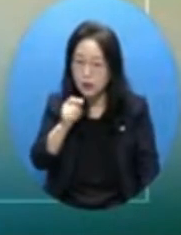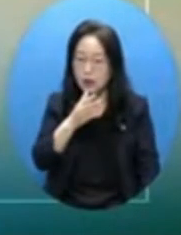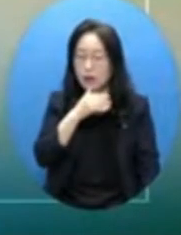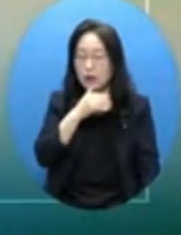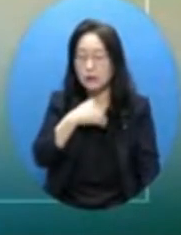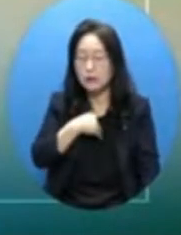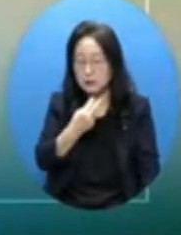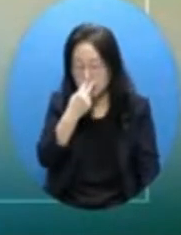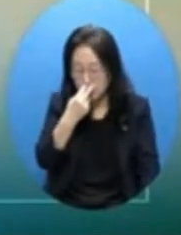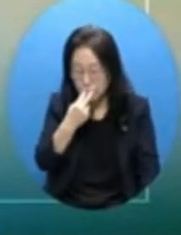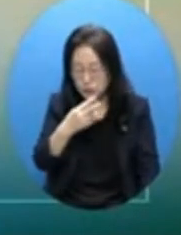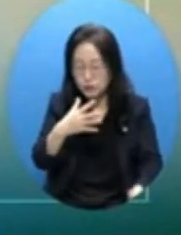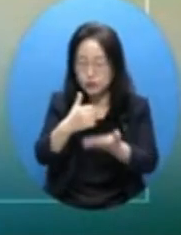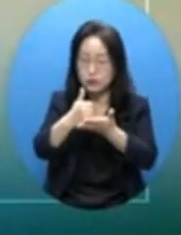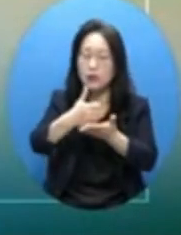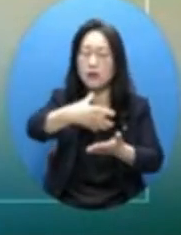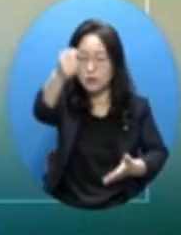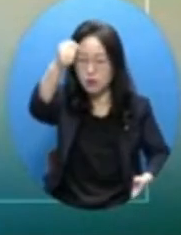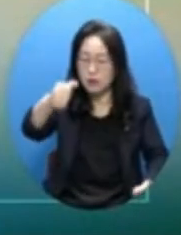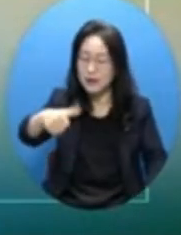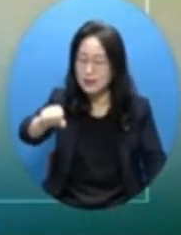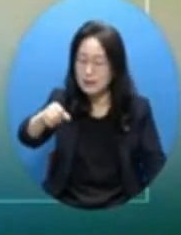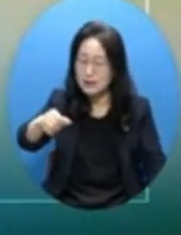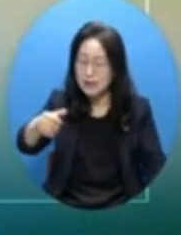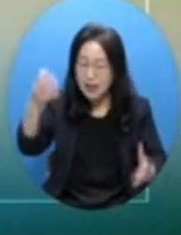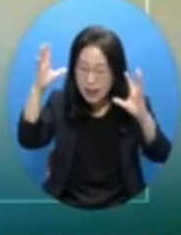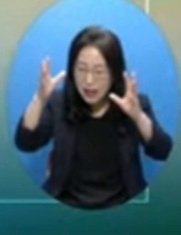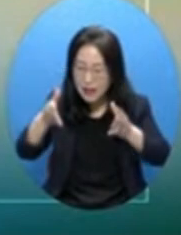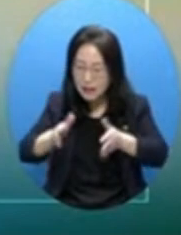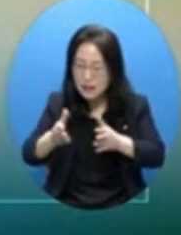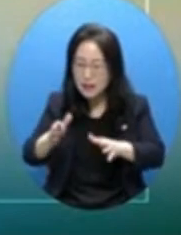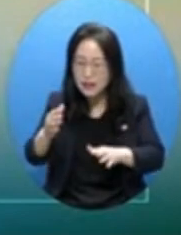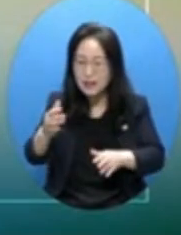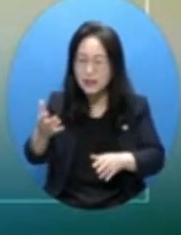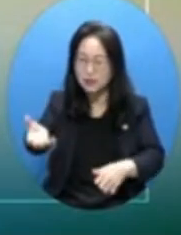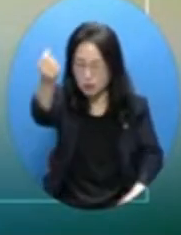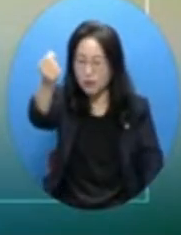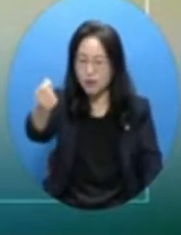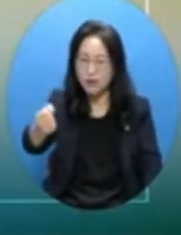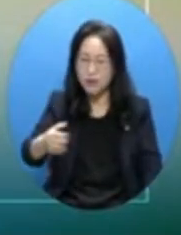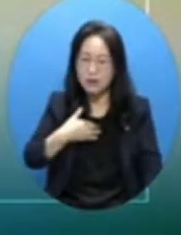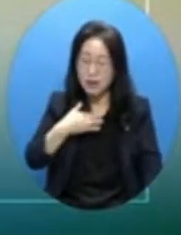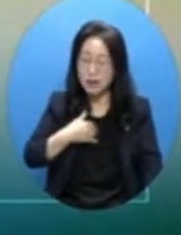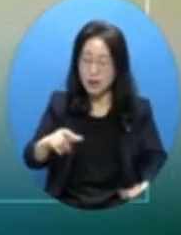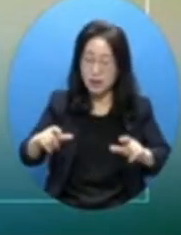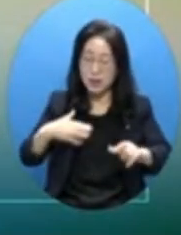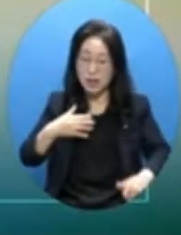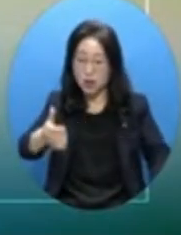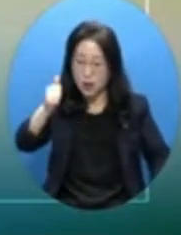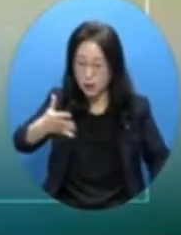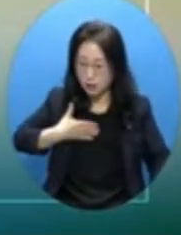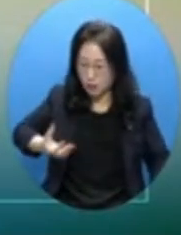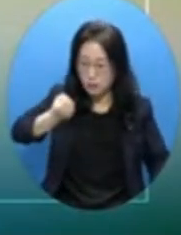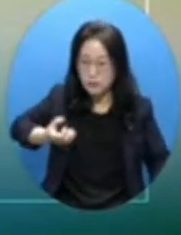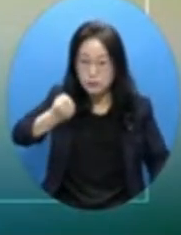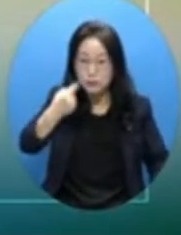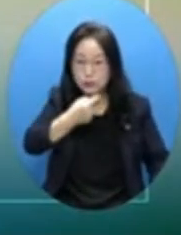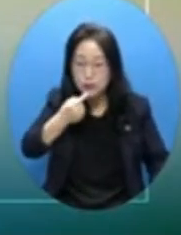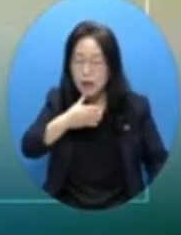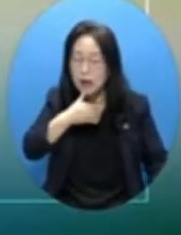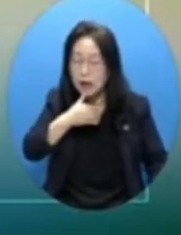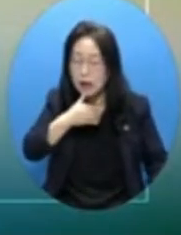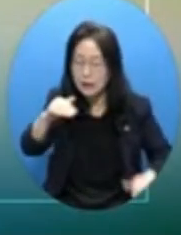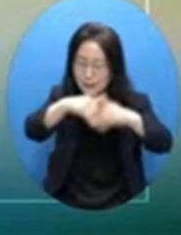생명도 주님 것이고 자녀도 주님 것인데 내가 주인인 것처럼 살아왔습니다. 모든 것이 주님 것인데